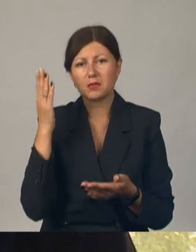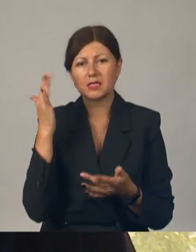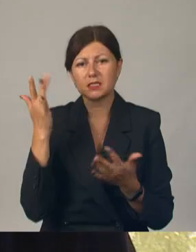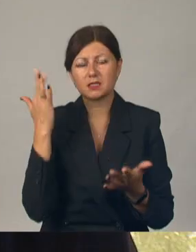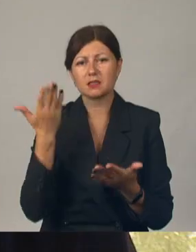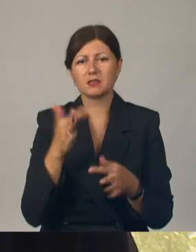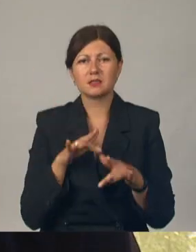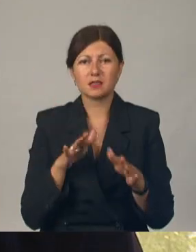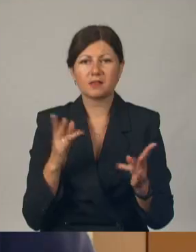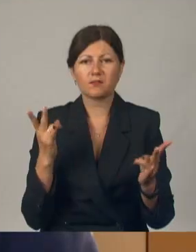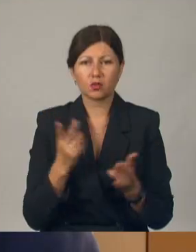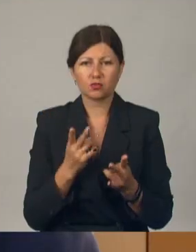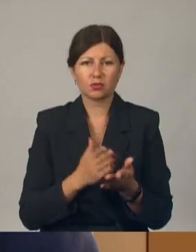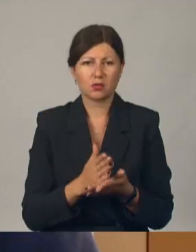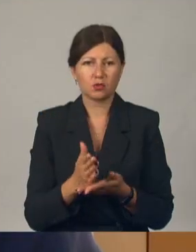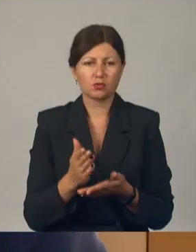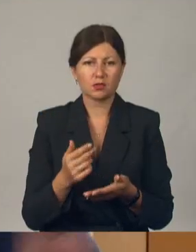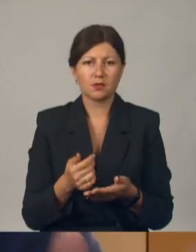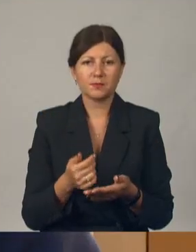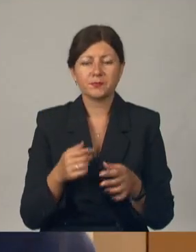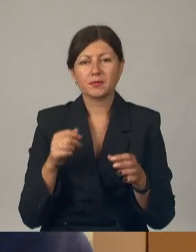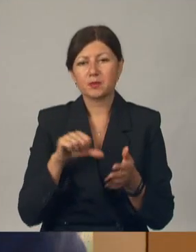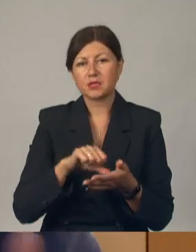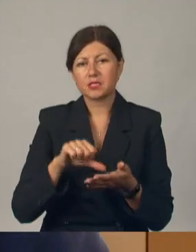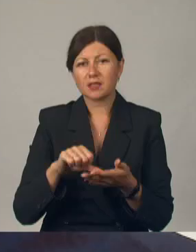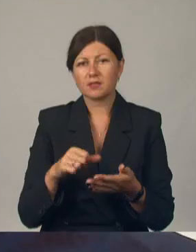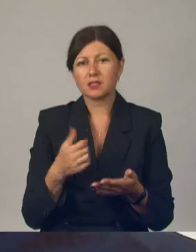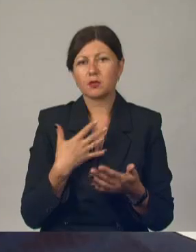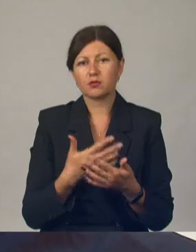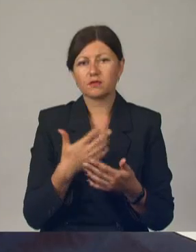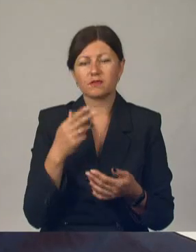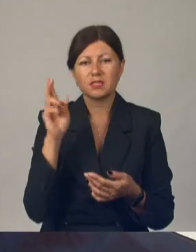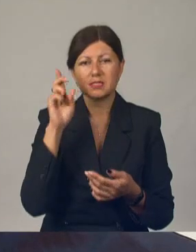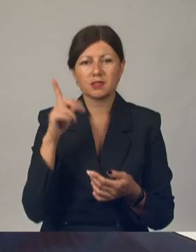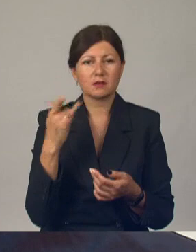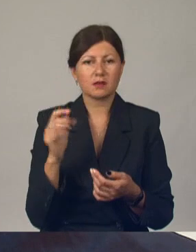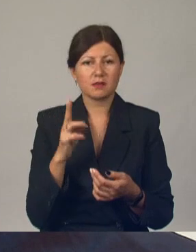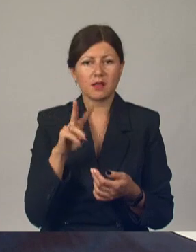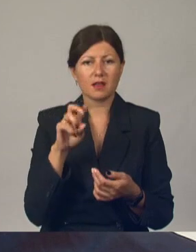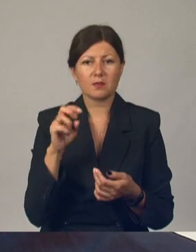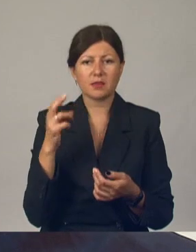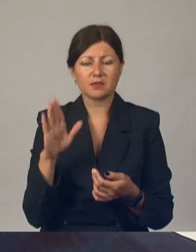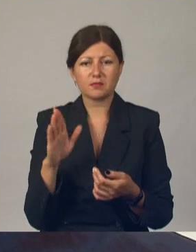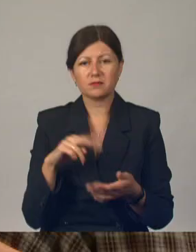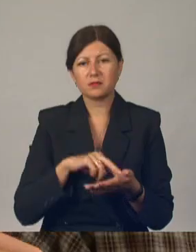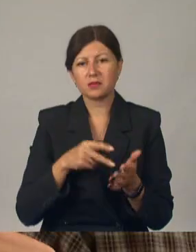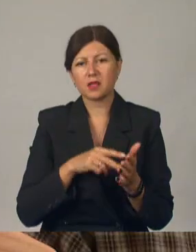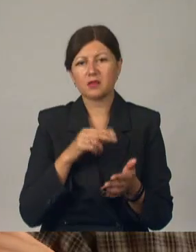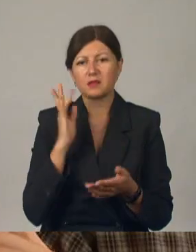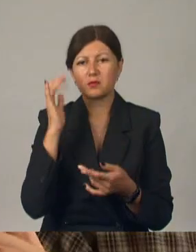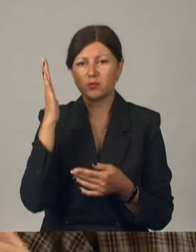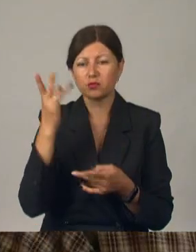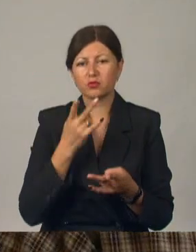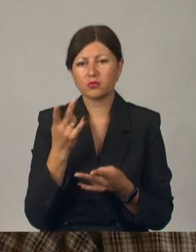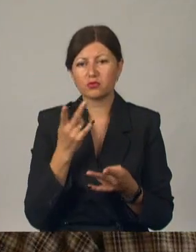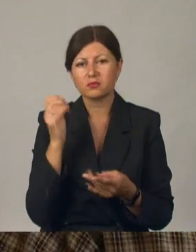дело в нужное русло. Представитель общества «Царьград» Олег Лебедев призвал, строя планы на будущее,